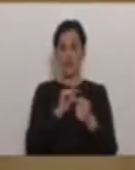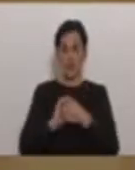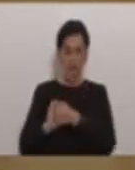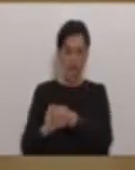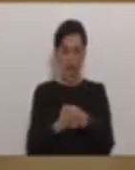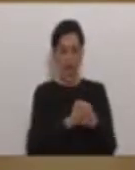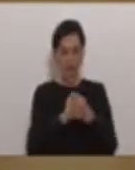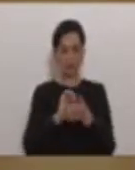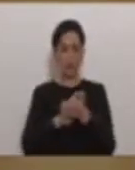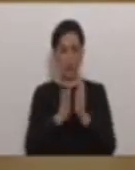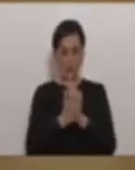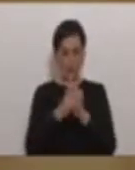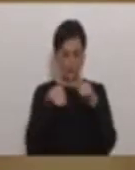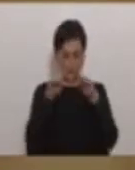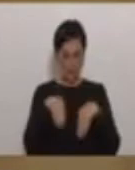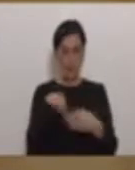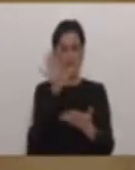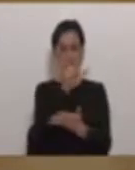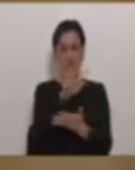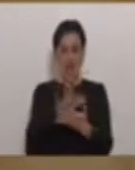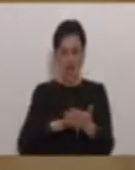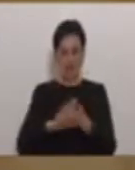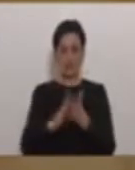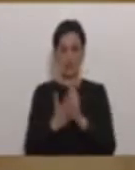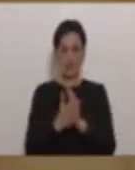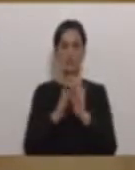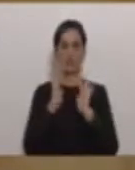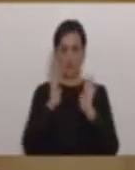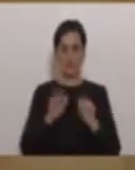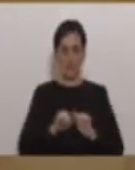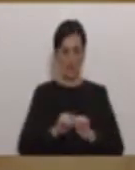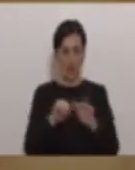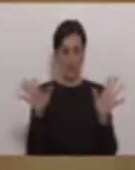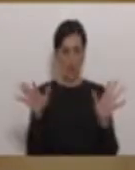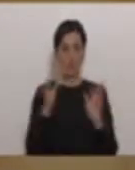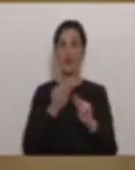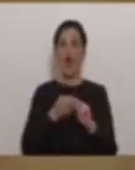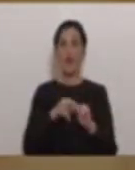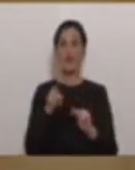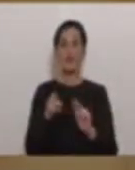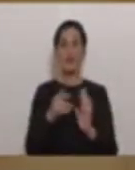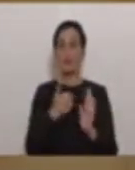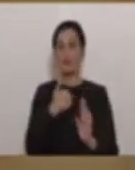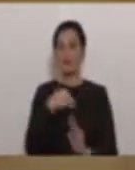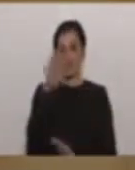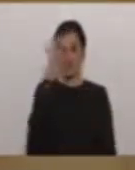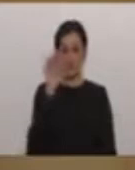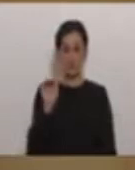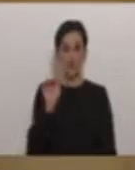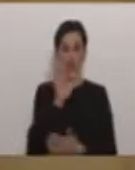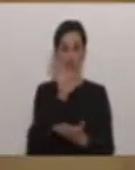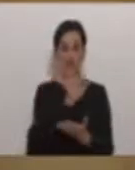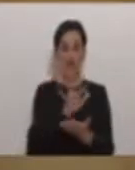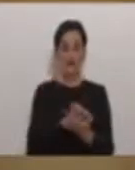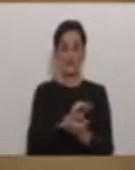განცხადებაზე შევთანხმდით, ტექსტი შევაჯერეთ და ყისიერად იქნება გამოქვეყნებული. ამასთან ერთად მინდა შეგახსენოთ, რომ განცხადებებთან